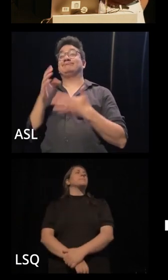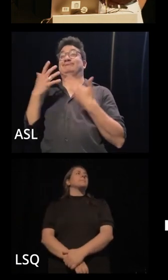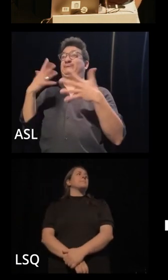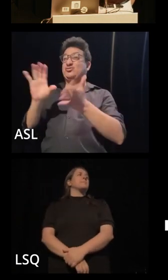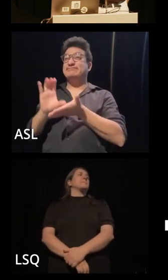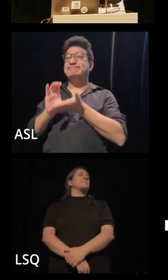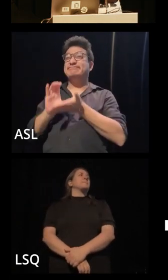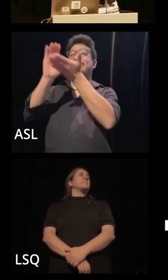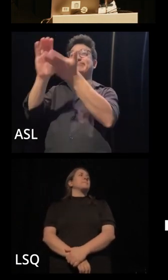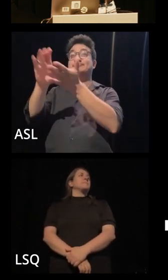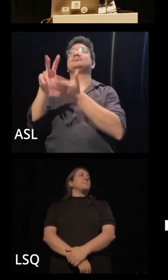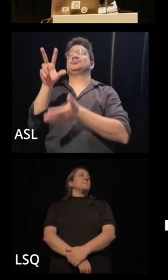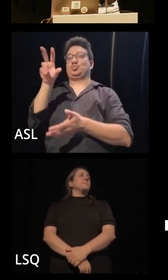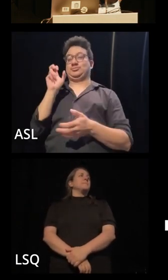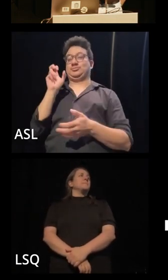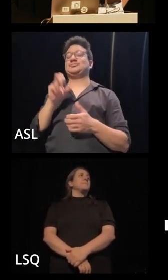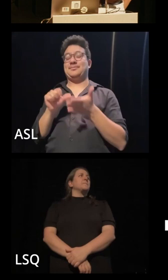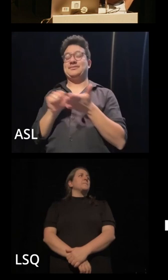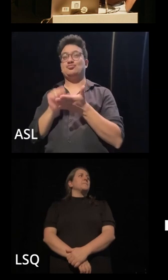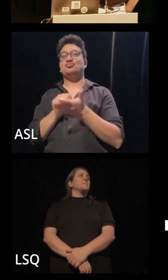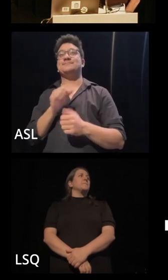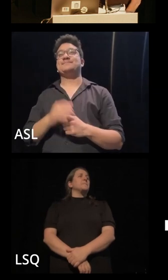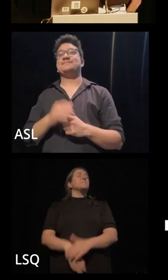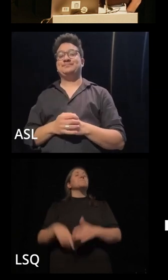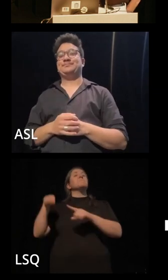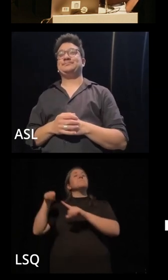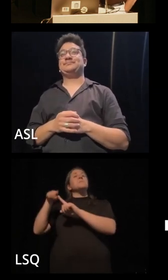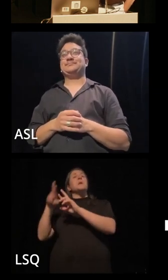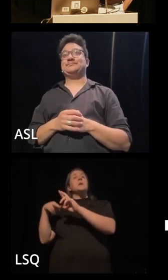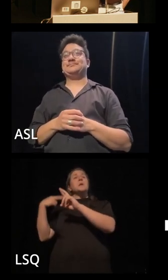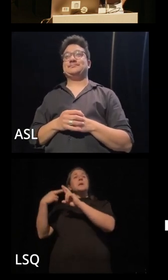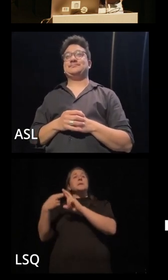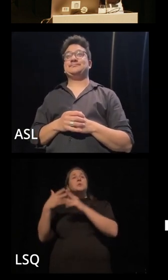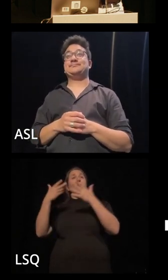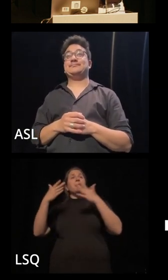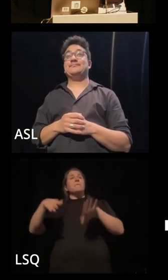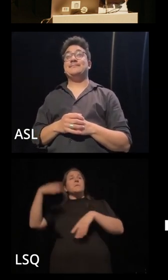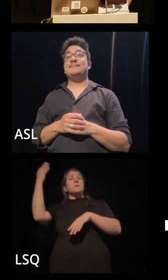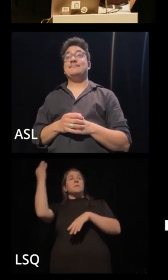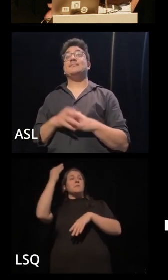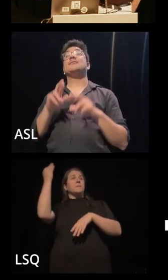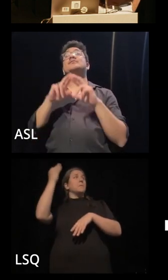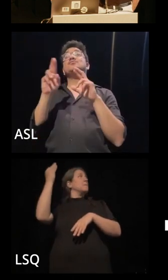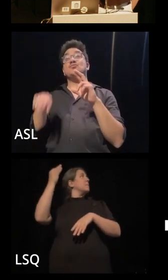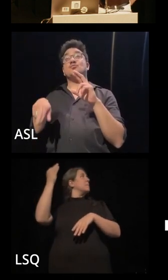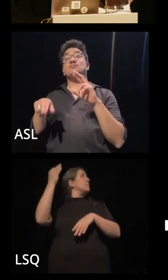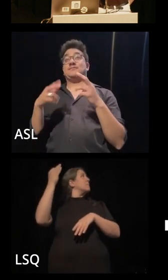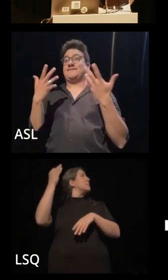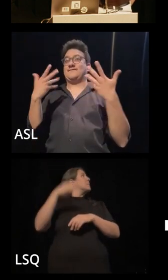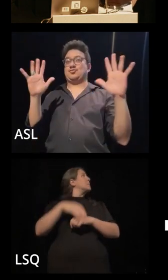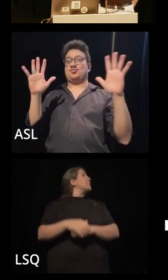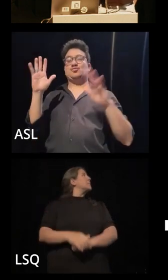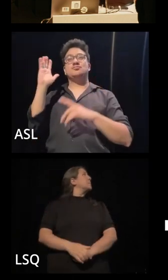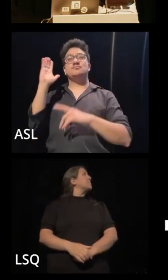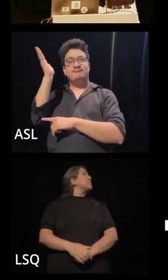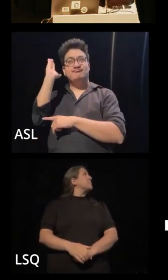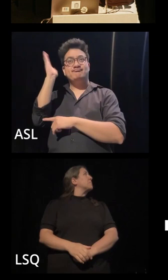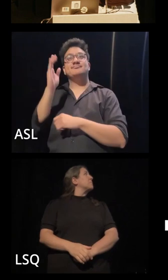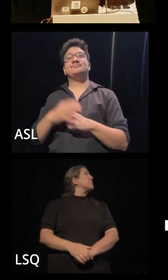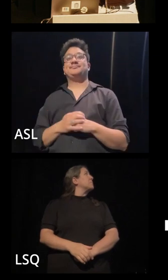Suite à la présentation publique des résultats 2020, faite en